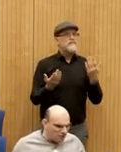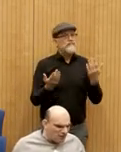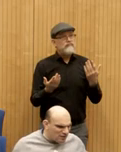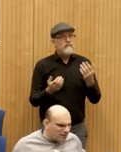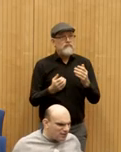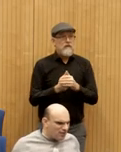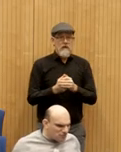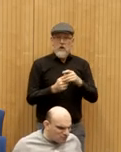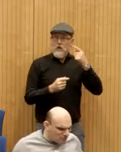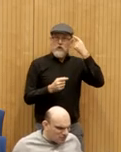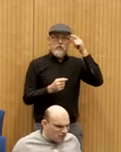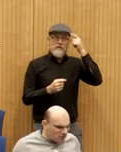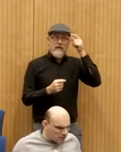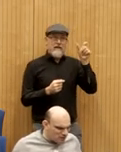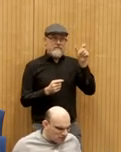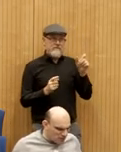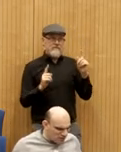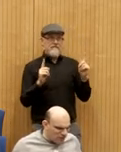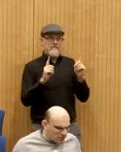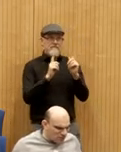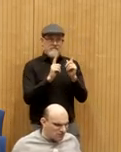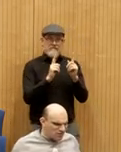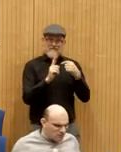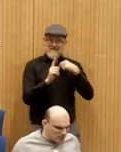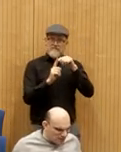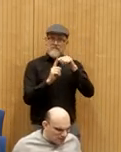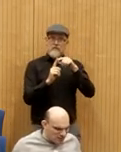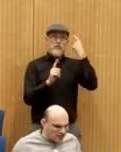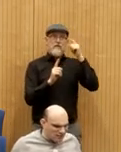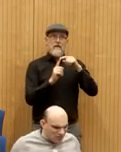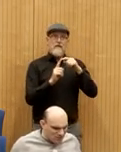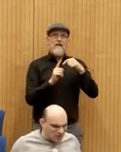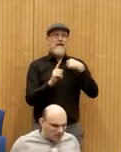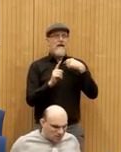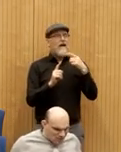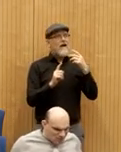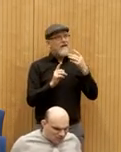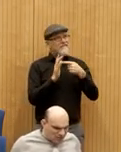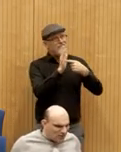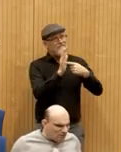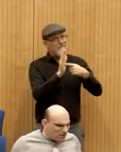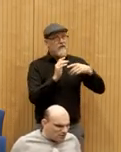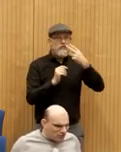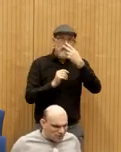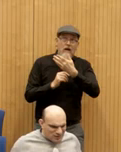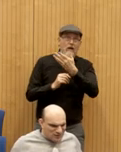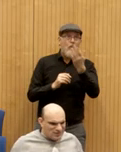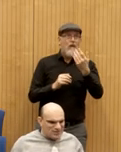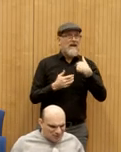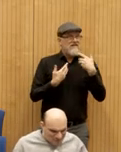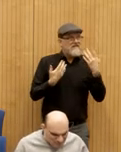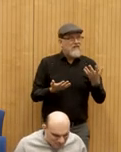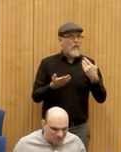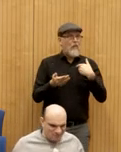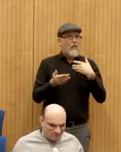auch unsere Welt dabei kennen und verstehen auch das, die Welt von uns. Und dann sagen die auch, zeigen dabei jede größere